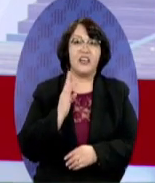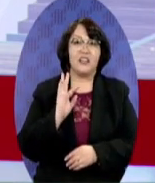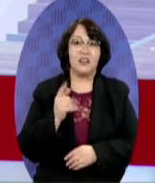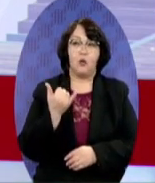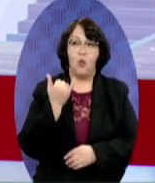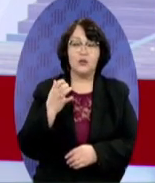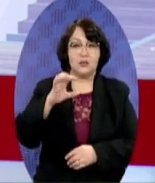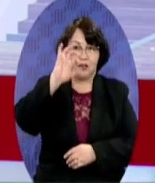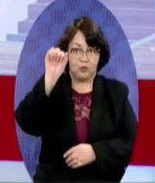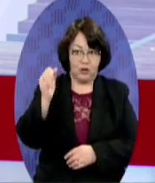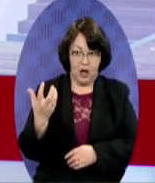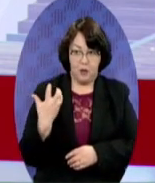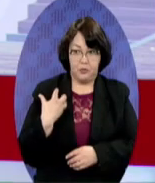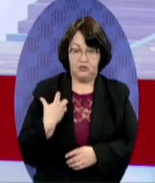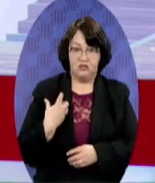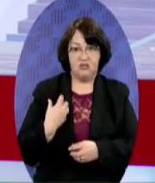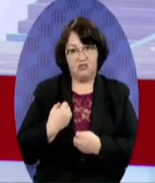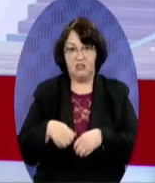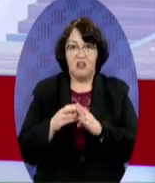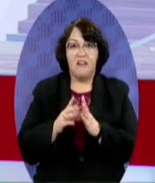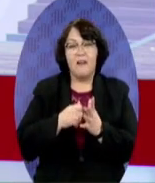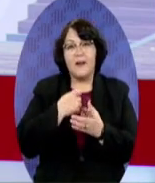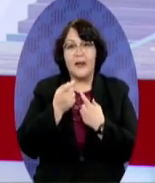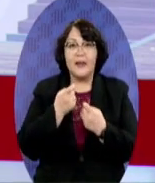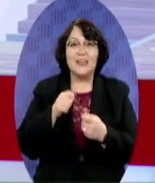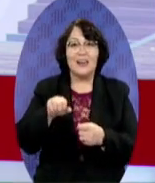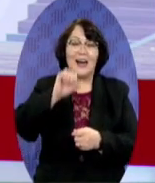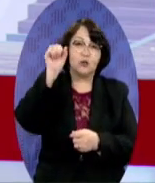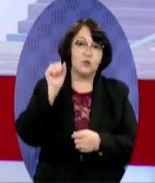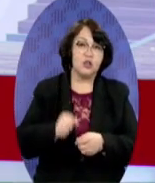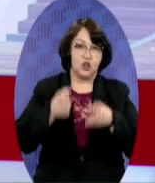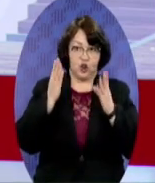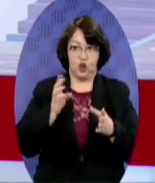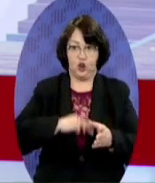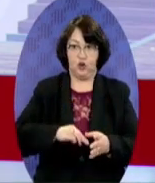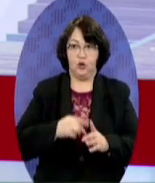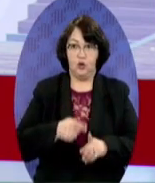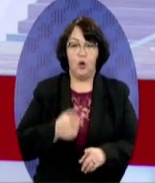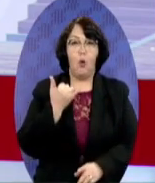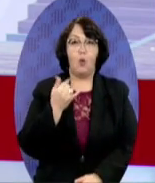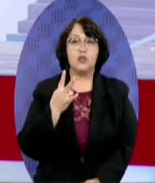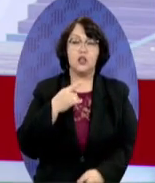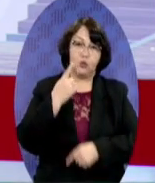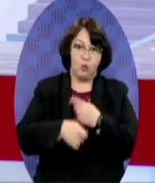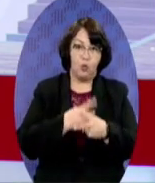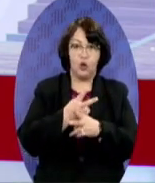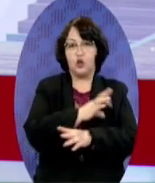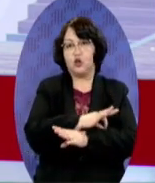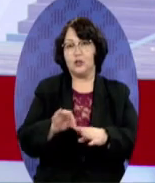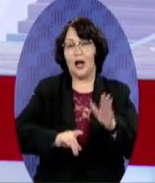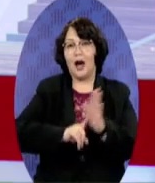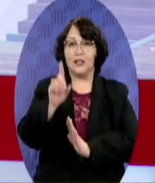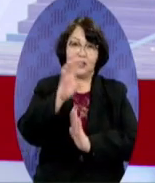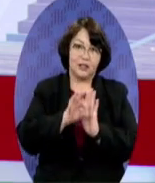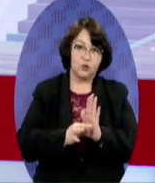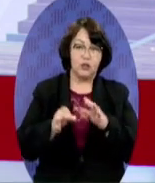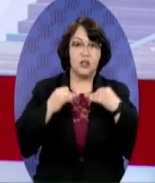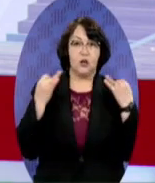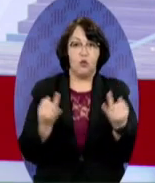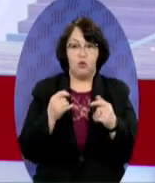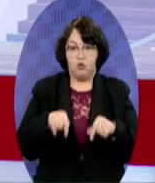эрдэмтэн судлаачид илэрхийлж ирсэн юм а. Тэгвэл дээрх асуудлыг шийдвэрлэхэд чиглэсэн усны тухай хуулийн төслийн анхны хэлэлцүүлгийг улсын